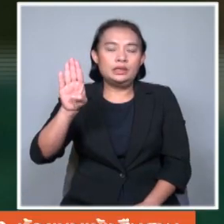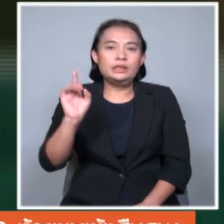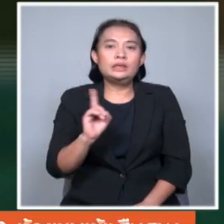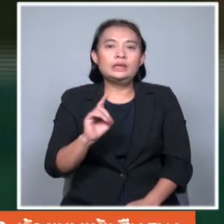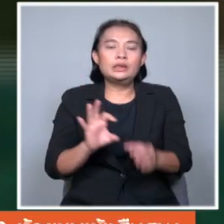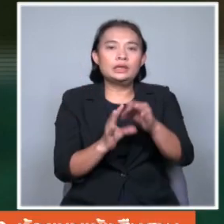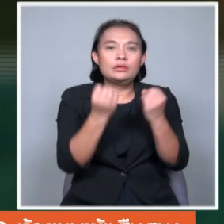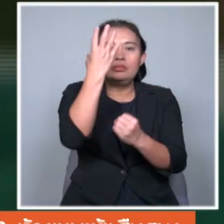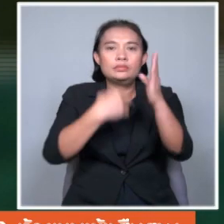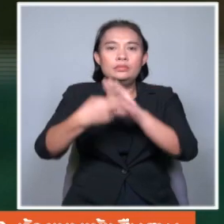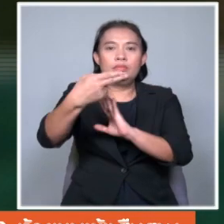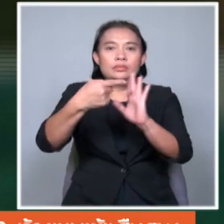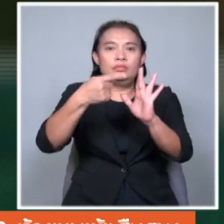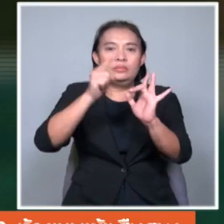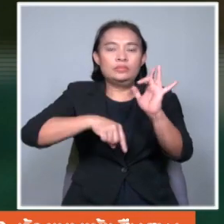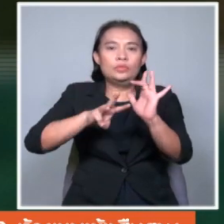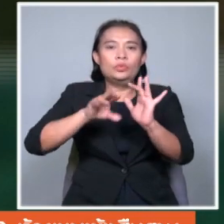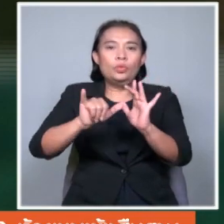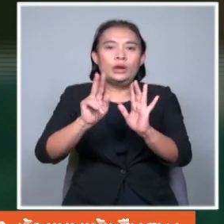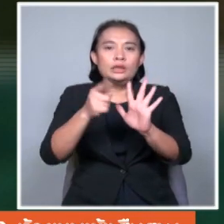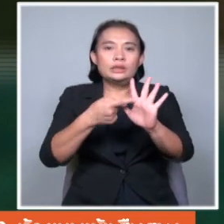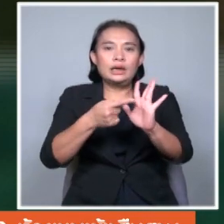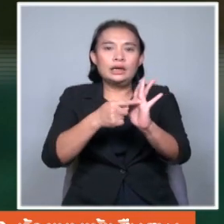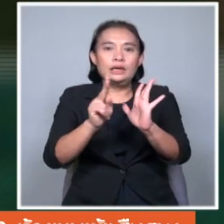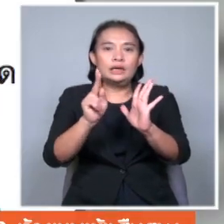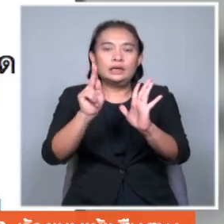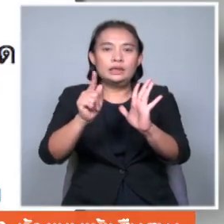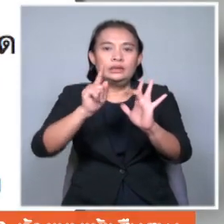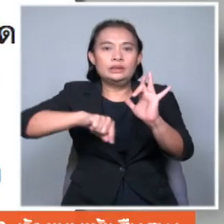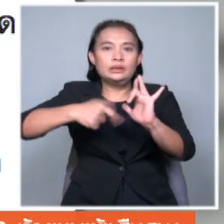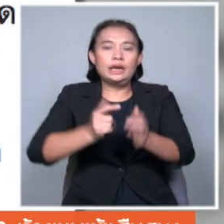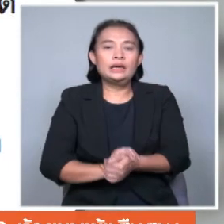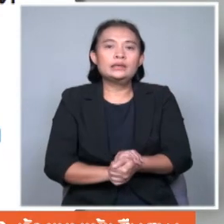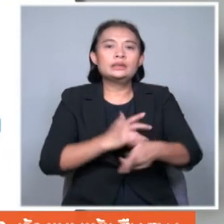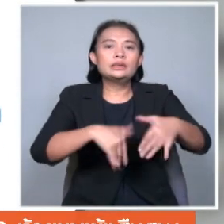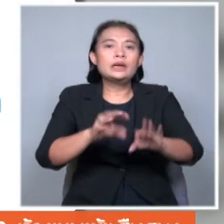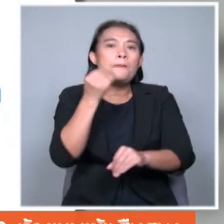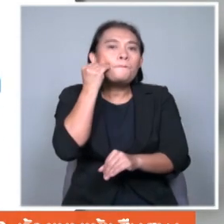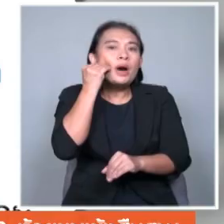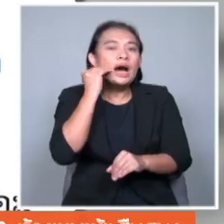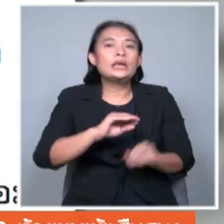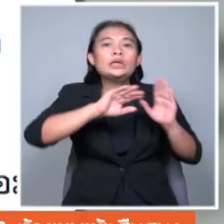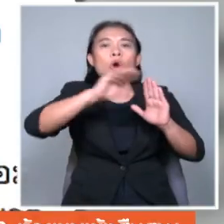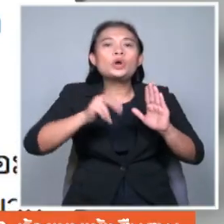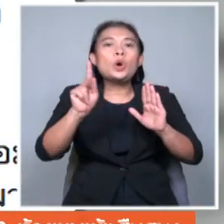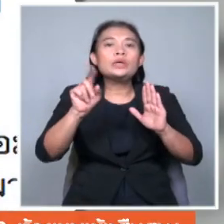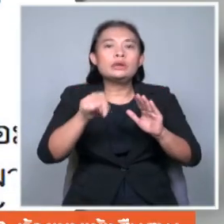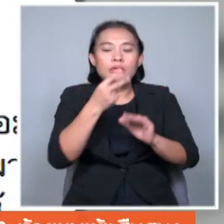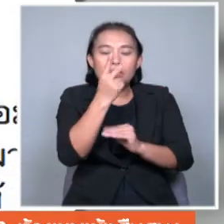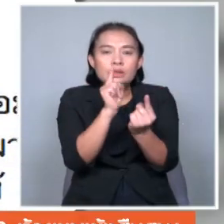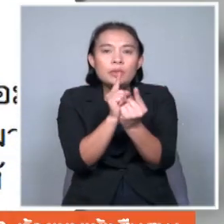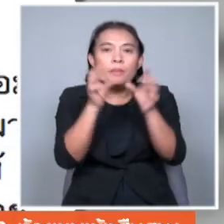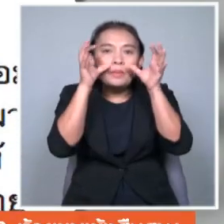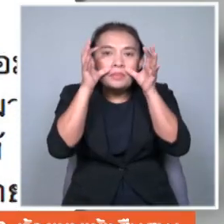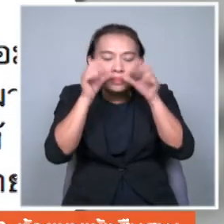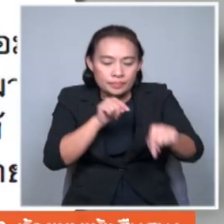งสืบสารเขามีการโพสต์อัปเดตสถานการณ์วันที่5ของหมู่บ้านเขาเขียวหลังจากพบร่องรอยของเสือโคร่ง